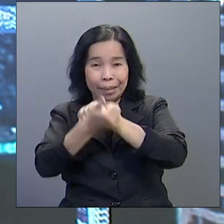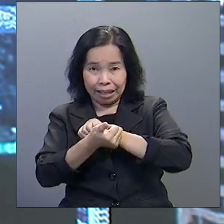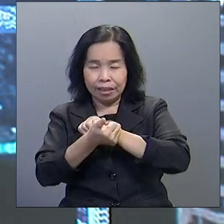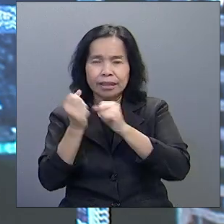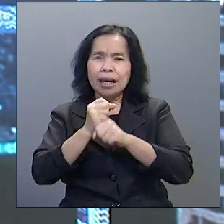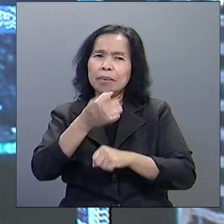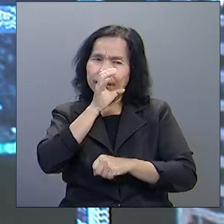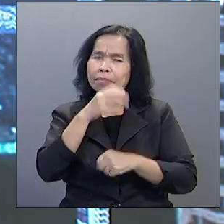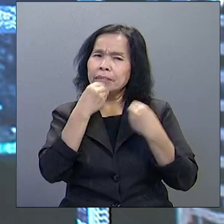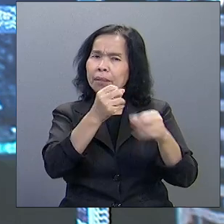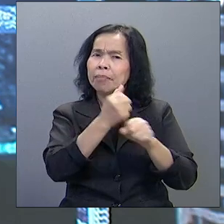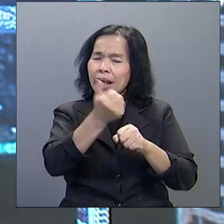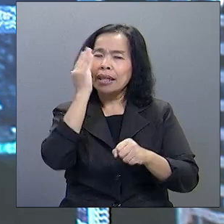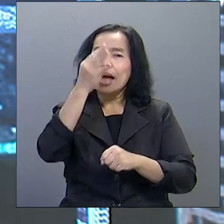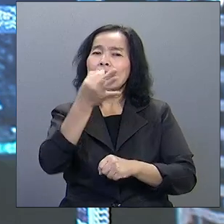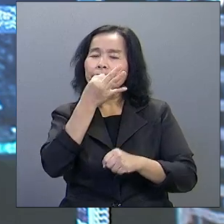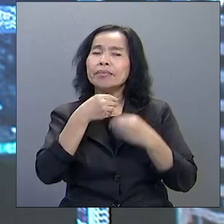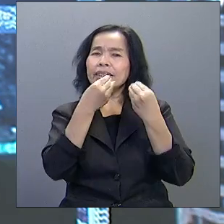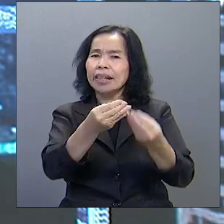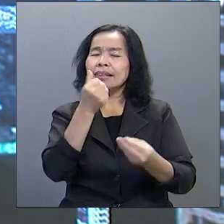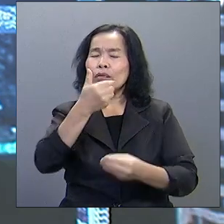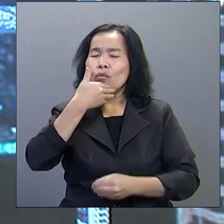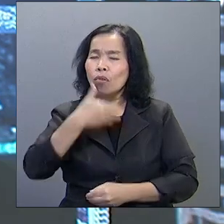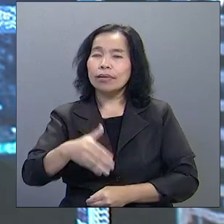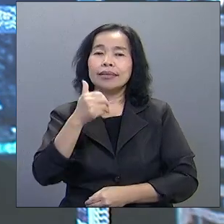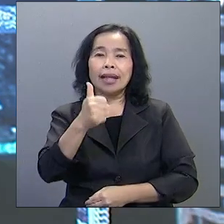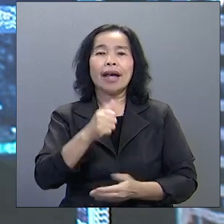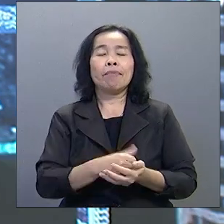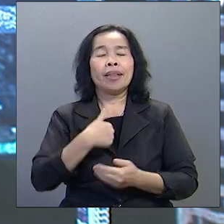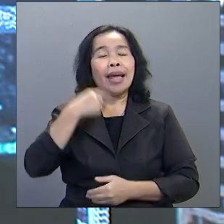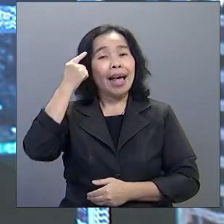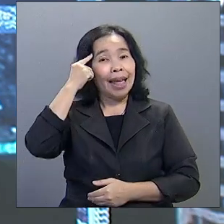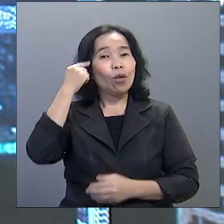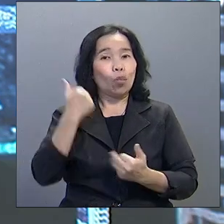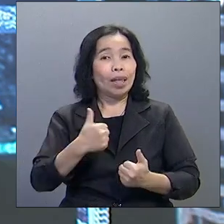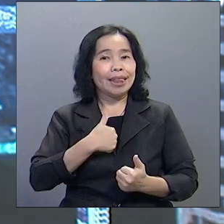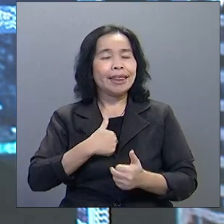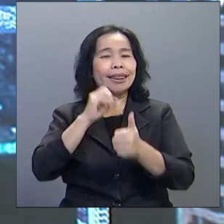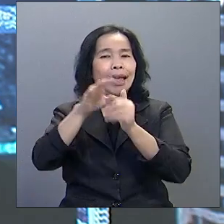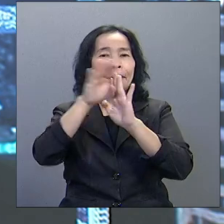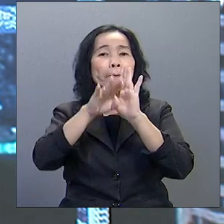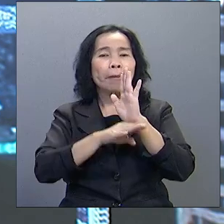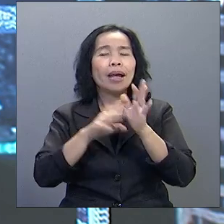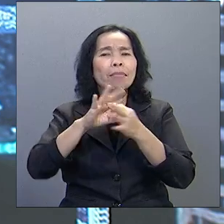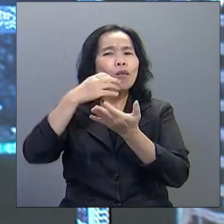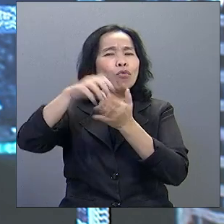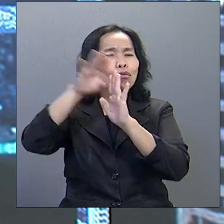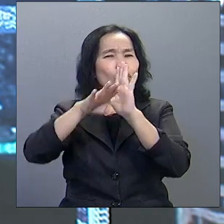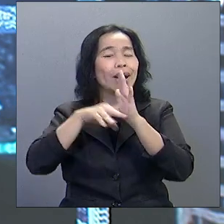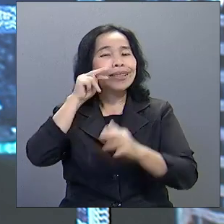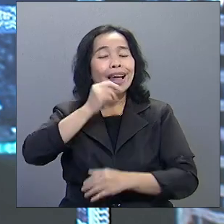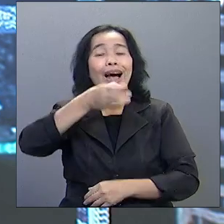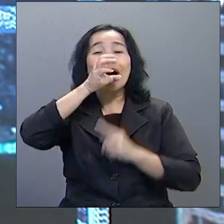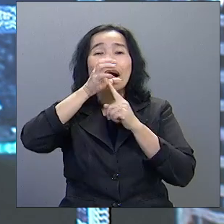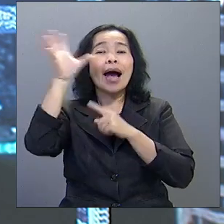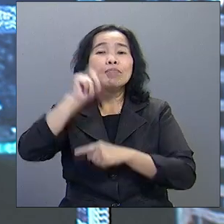ก็น่าจะสร้างงานสร้างอาชีพสร้างรายได้ได้อย่างยั่งยืนดังนั้นจึงจะพาคุณผู้ชมนะคะไปพบกับเรื่องราวของเครื่องดื่มที่ทำจากข้าว